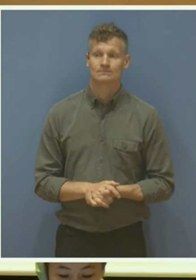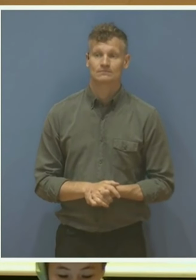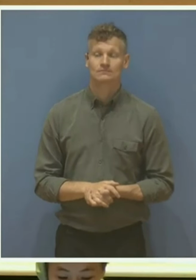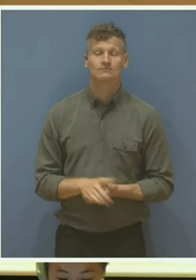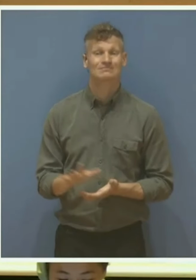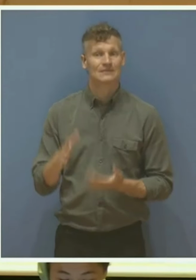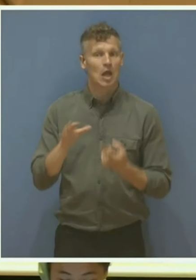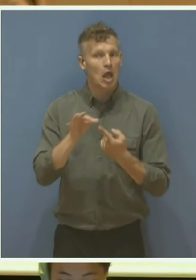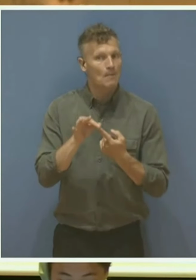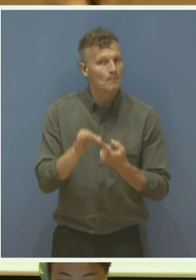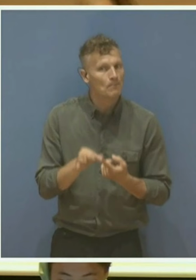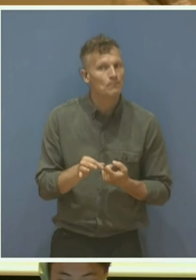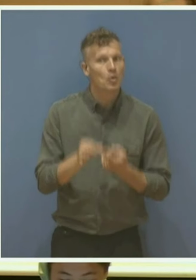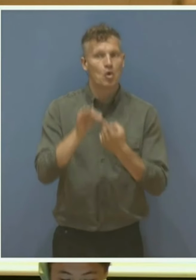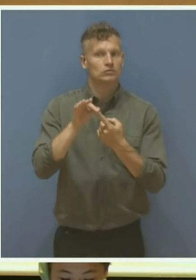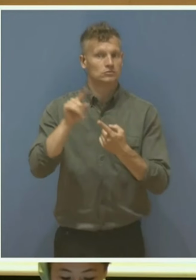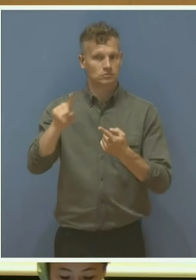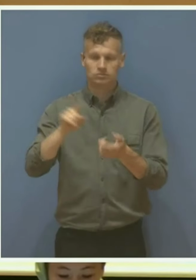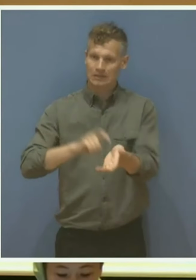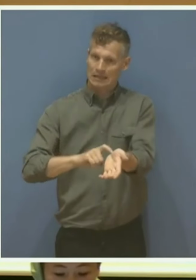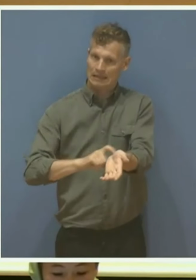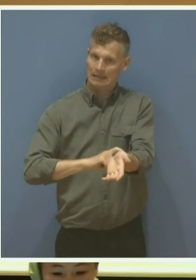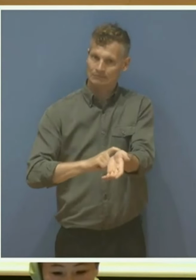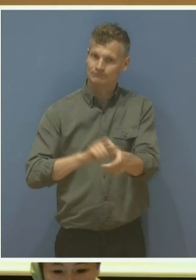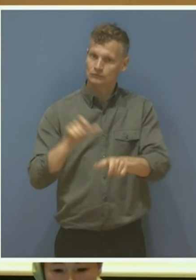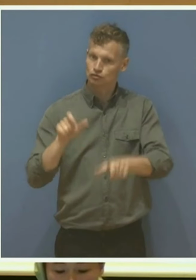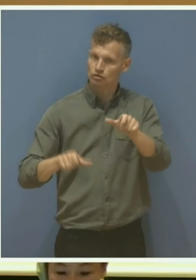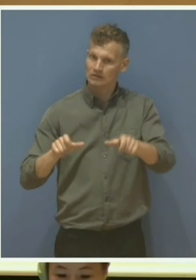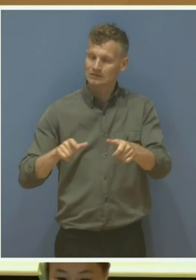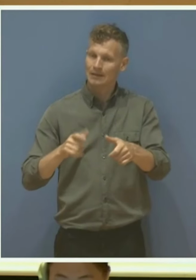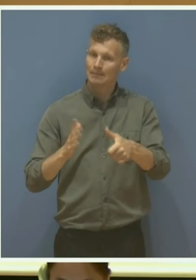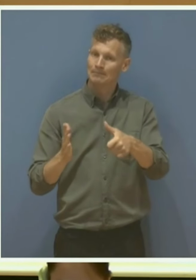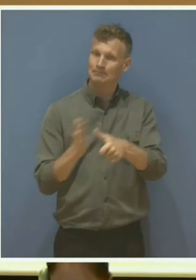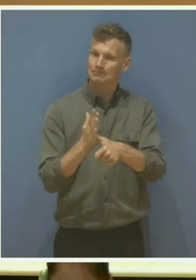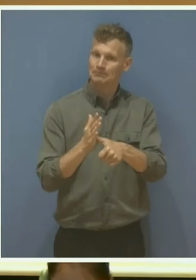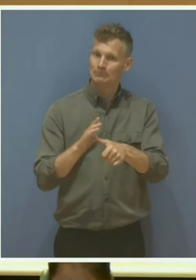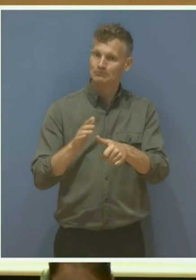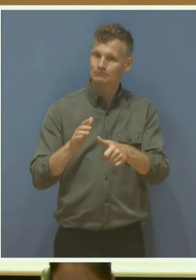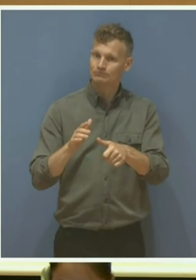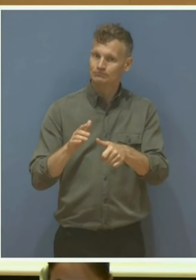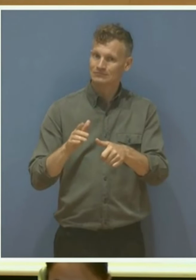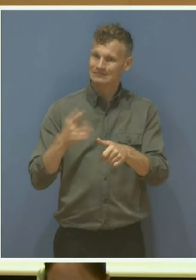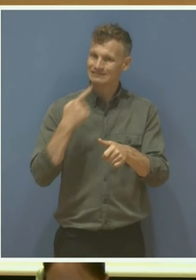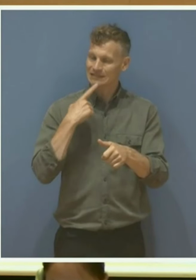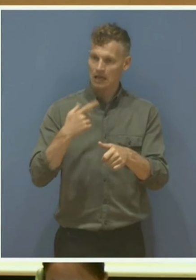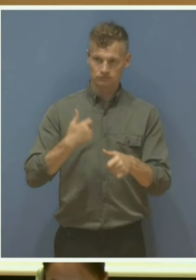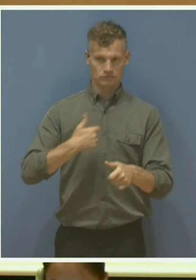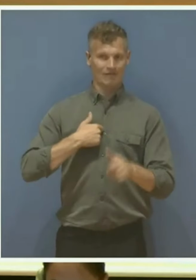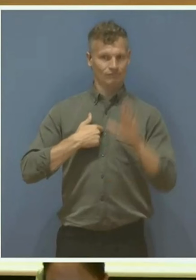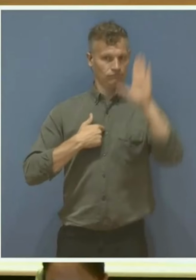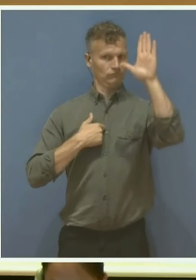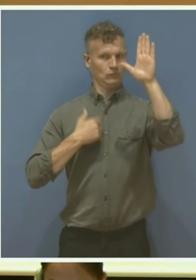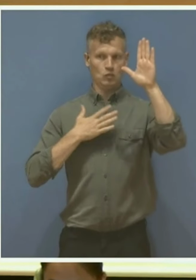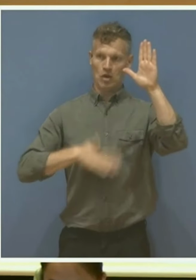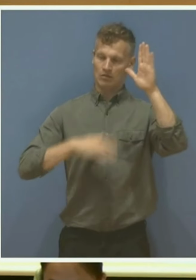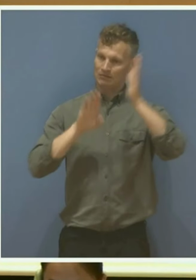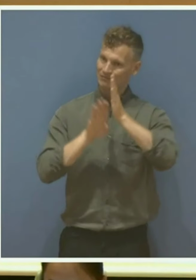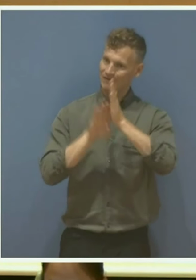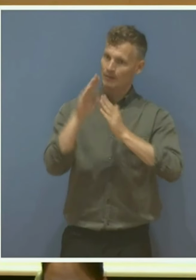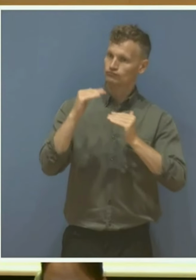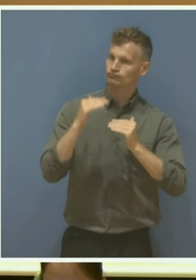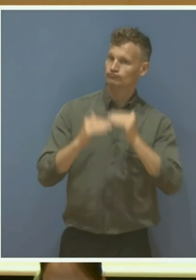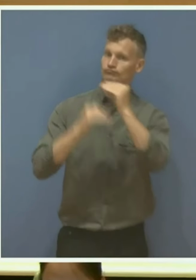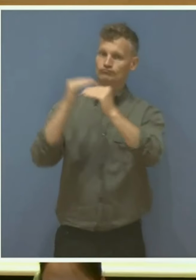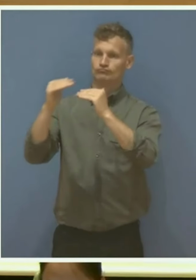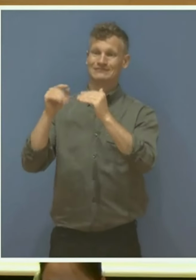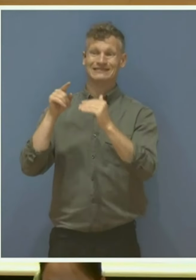этом связи наша ассоциация разработала собственную концепцию устойчивого развития коренных народов Камчатки. Она предусматривает создание